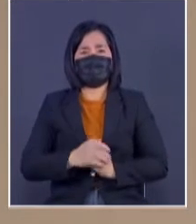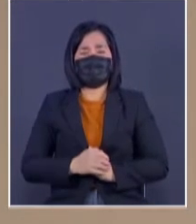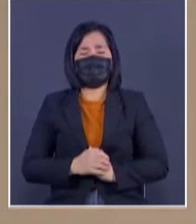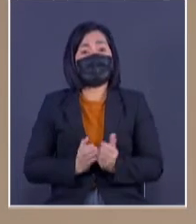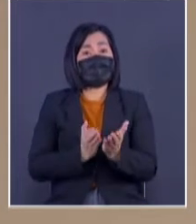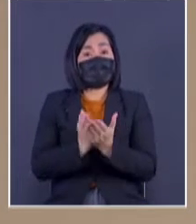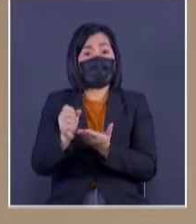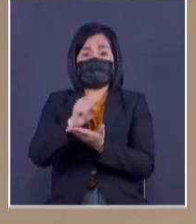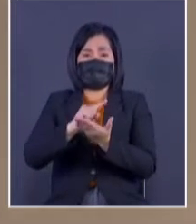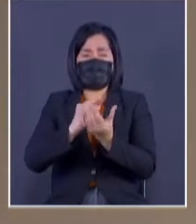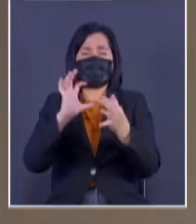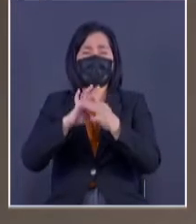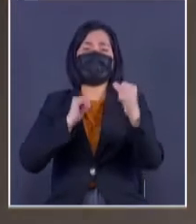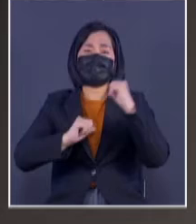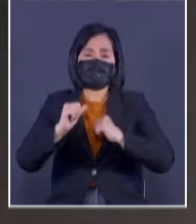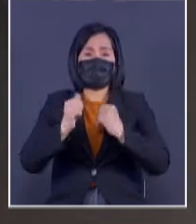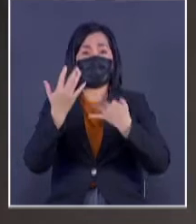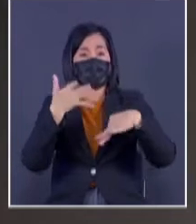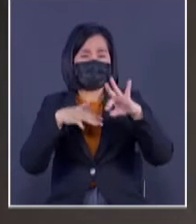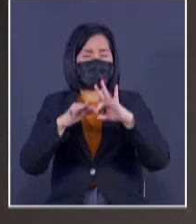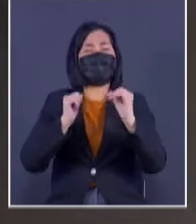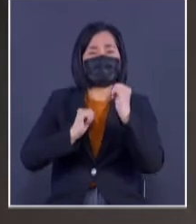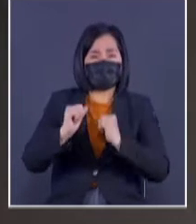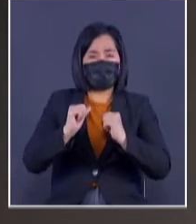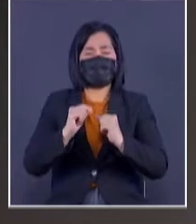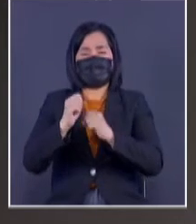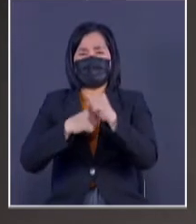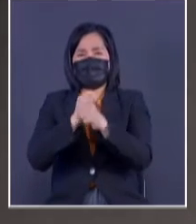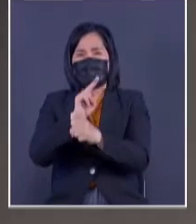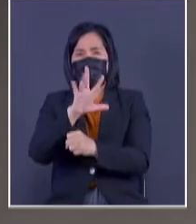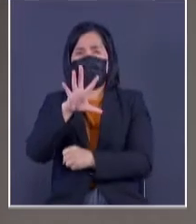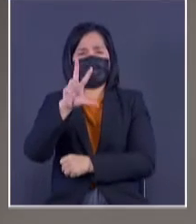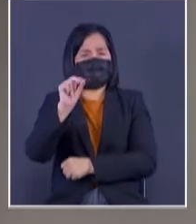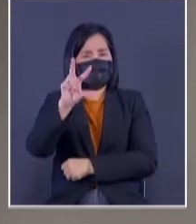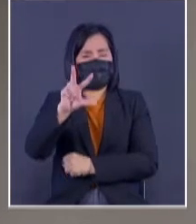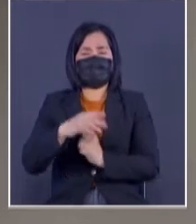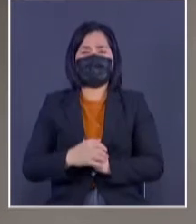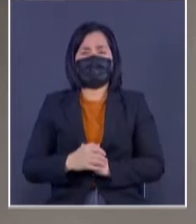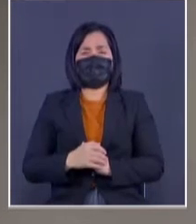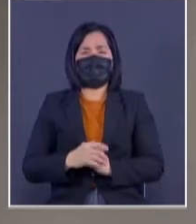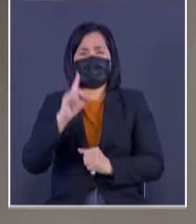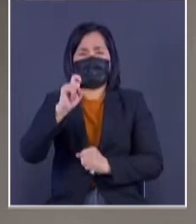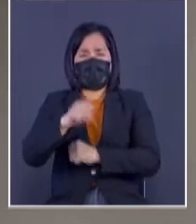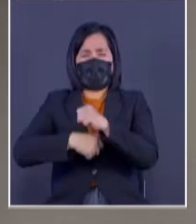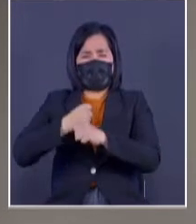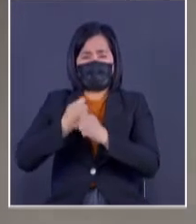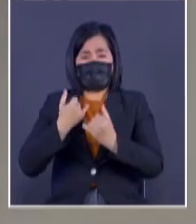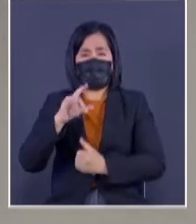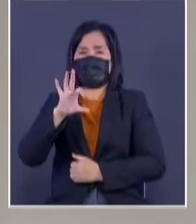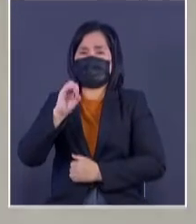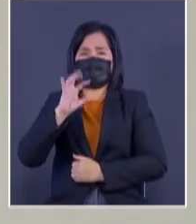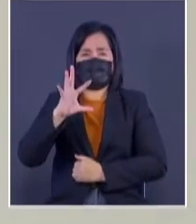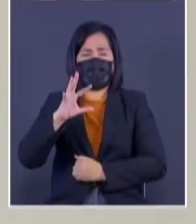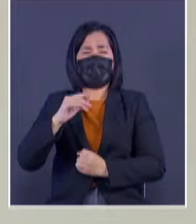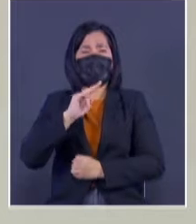ติสาขาศิลปะการแสดงนาฏศิลป์ละครรำพุทธศักราช2533ถึงแก่กรรมในวัย95ปีที่โรงพยาบ